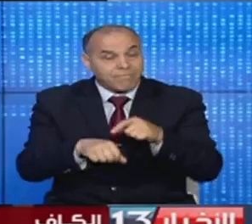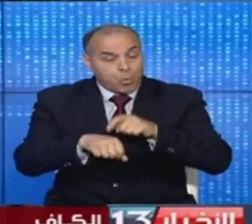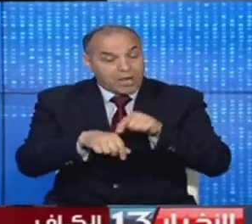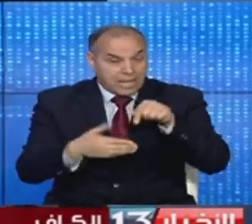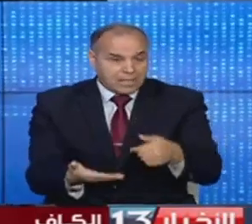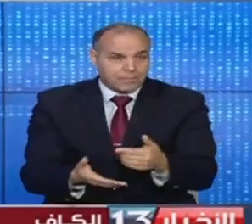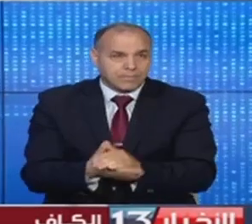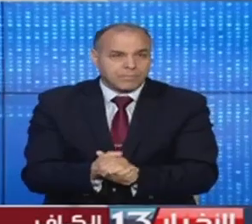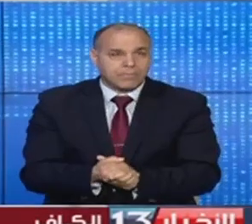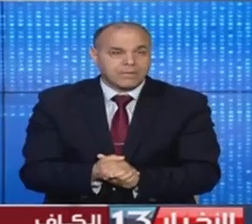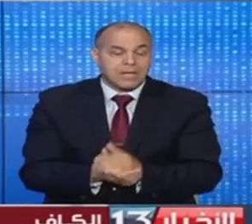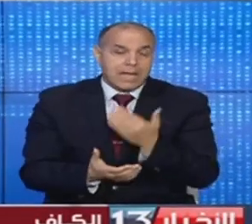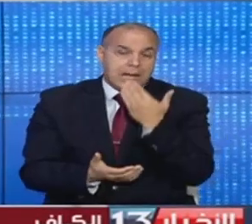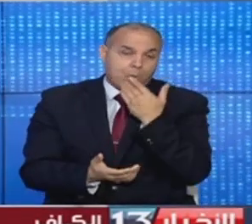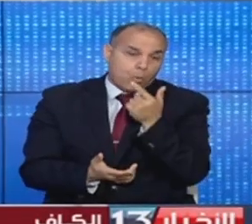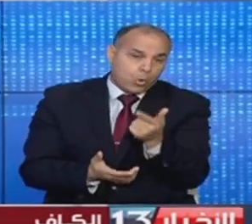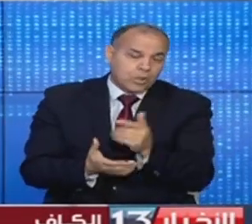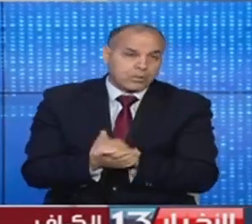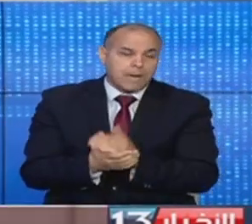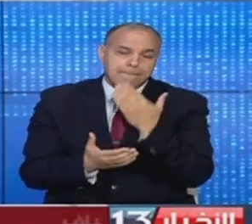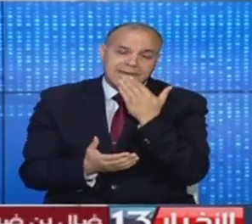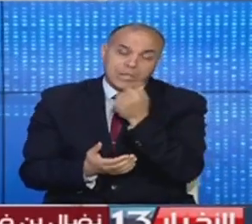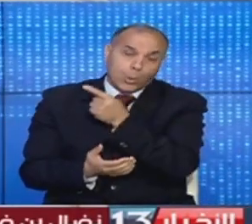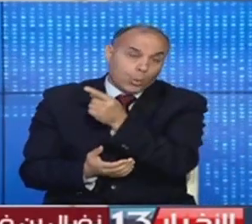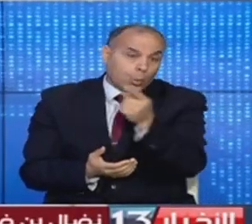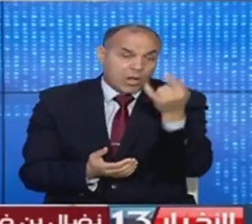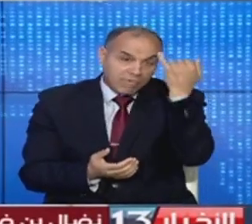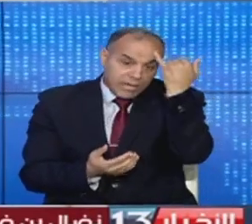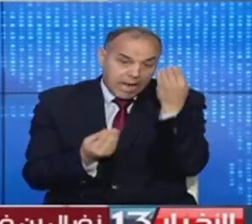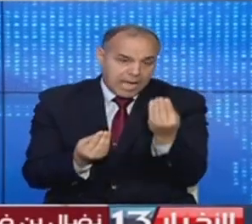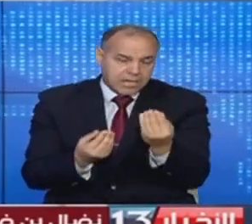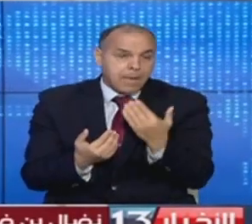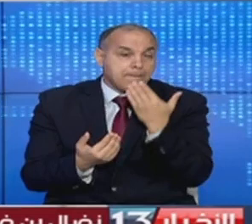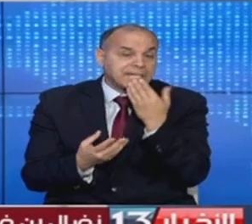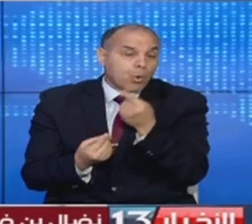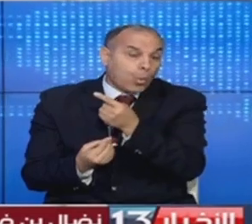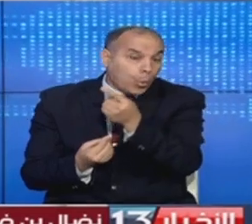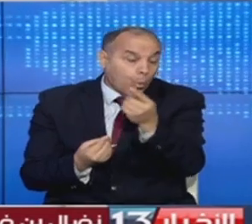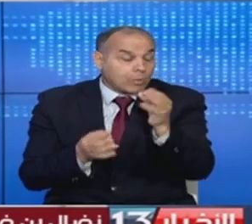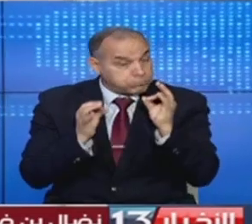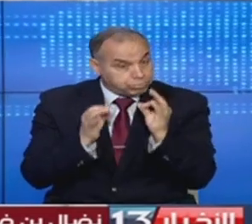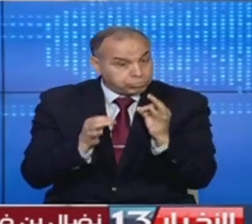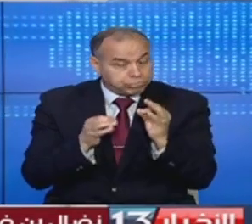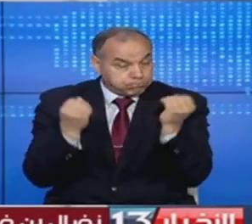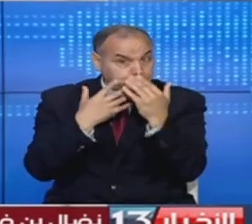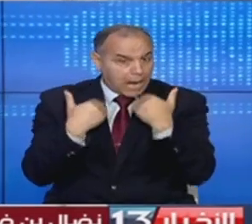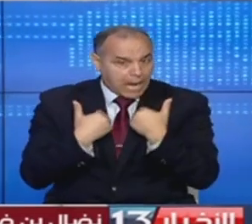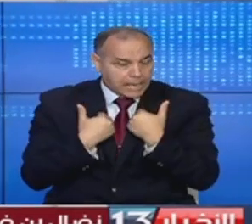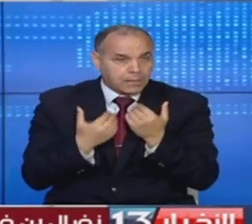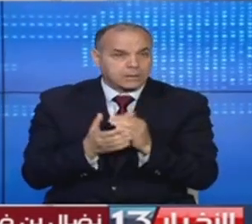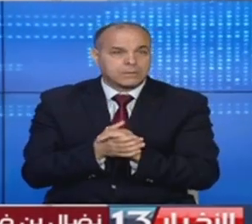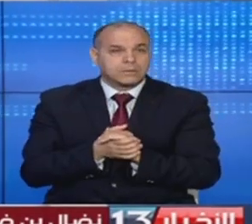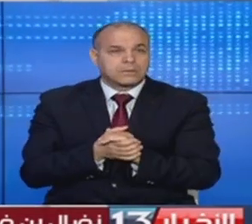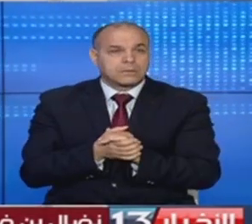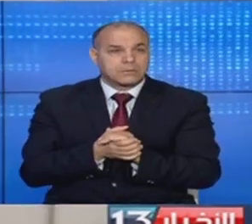الفتره نشكركم ونشكر ها المبادره هذه وحبيب الحق مفيش كبير عملت وهيدا